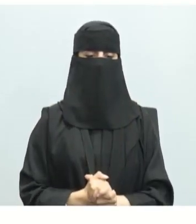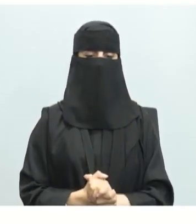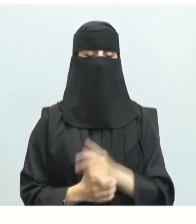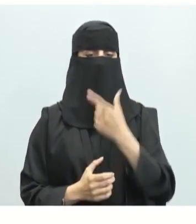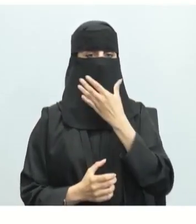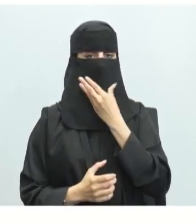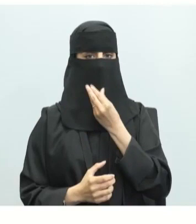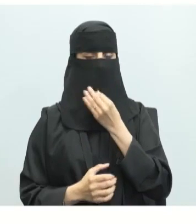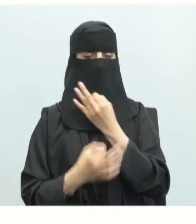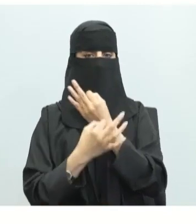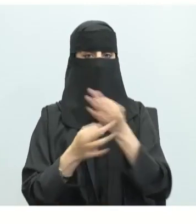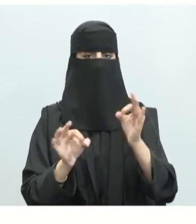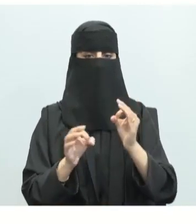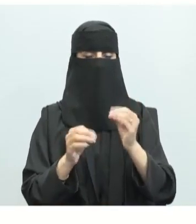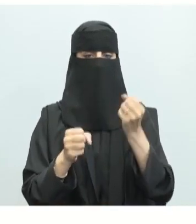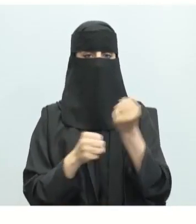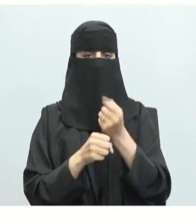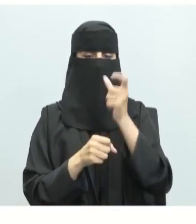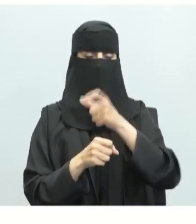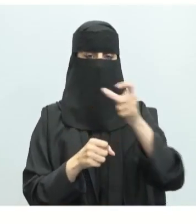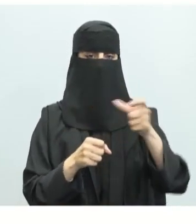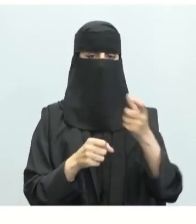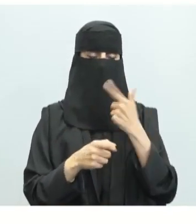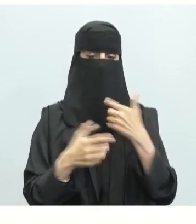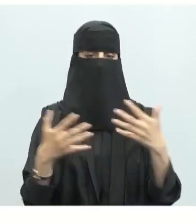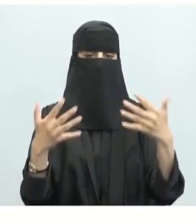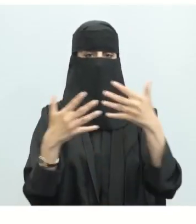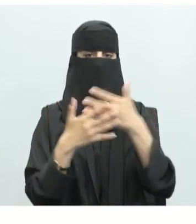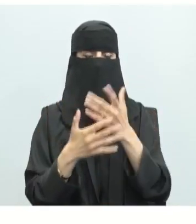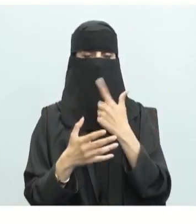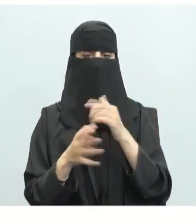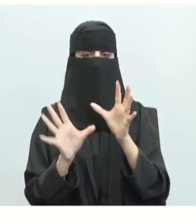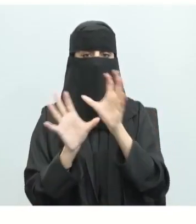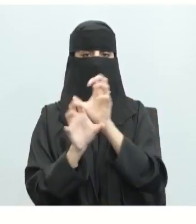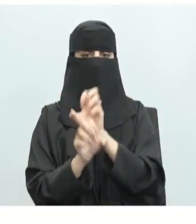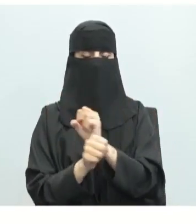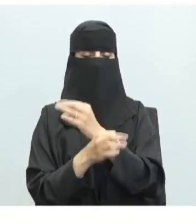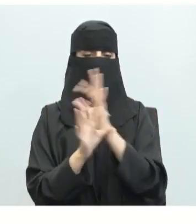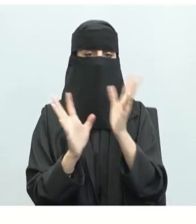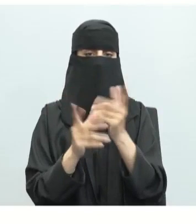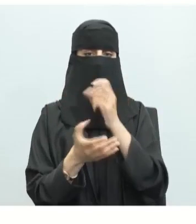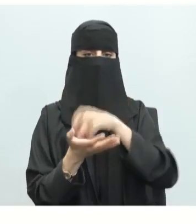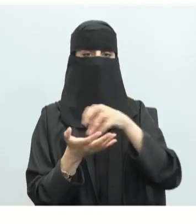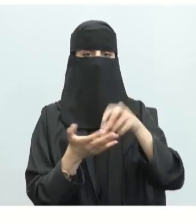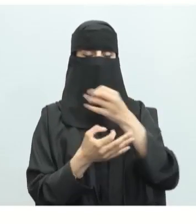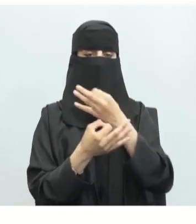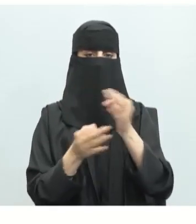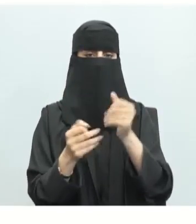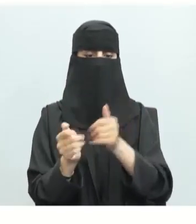أحسنتم، فنقول لعل المواطنين يتعاونون في المحافظة على الممتلكات.